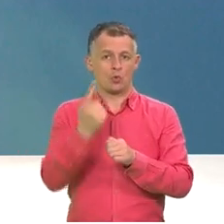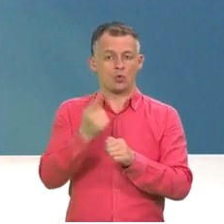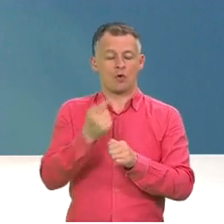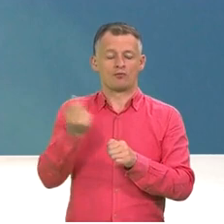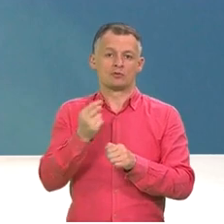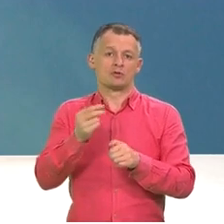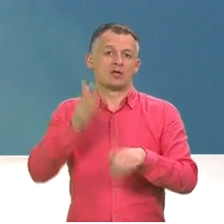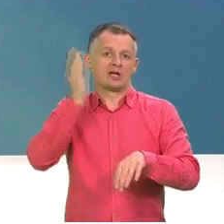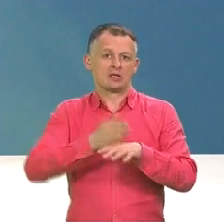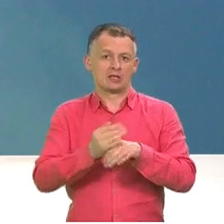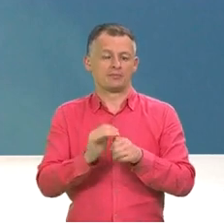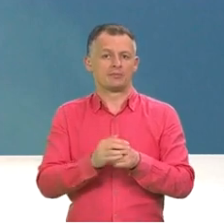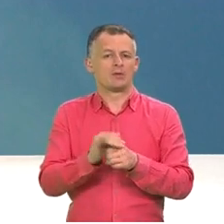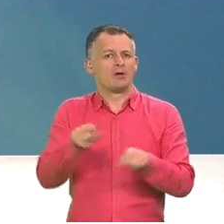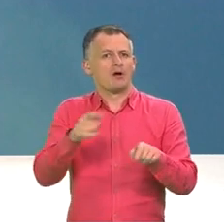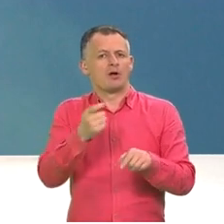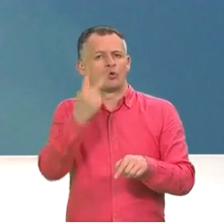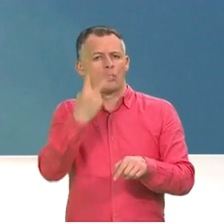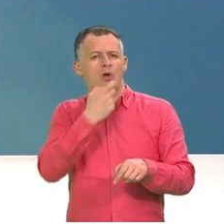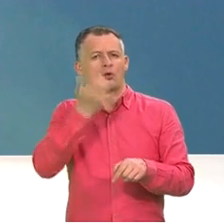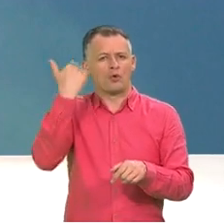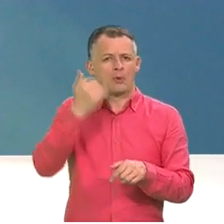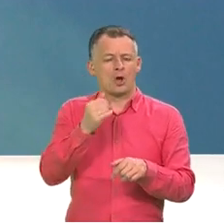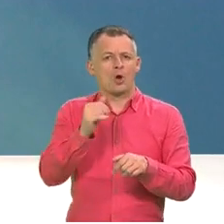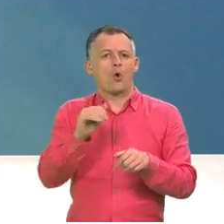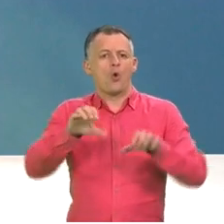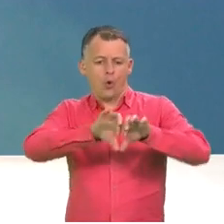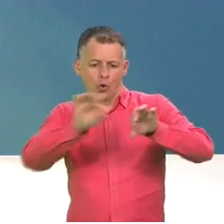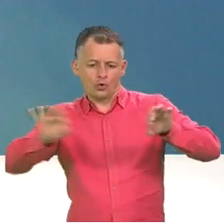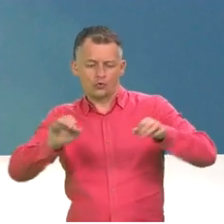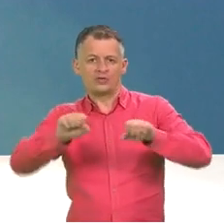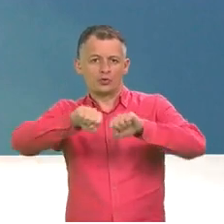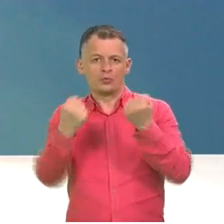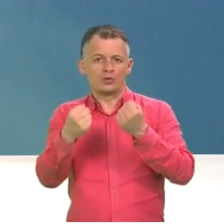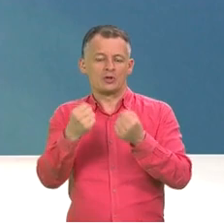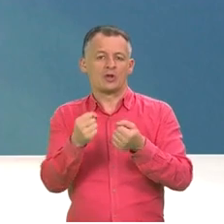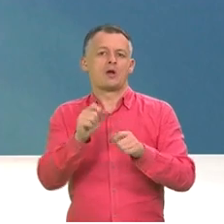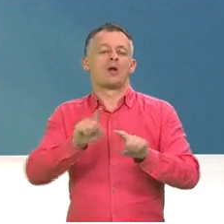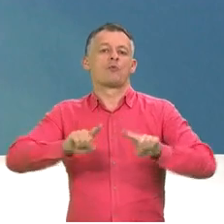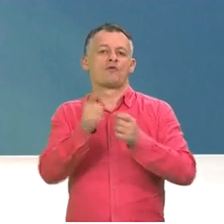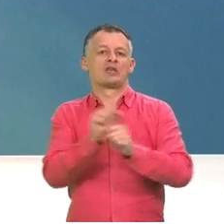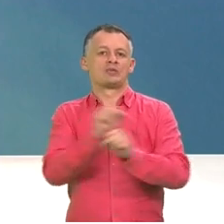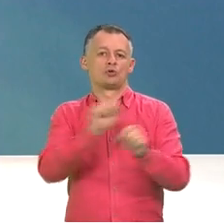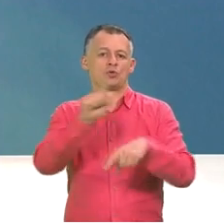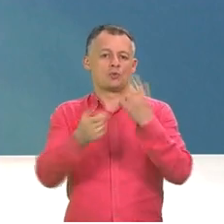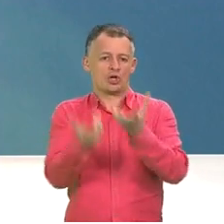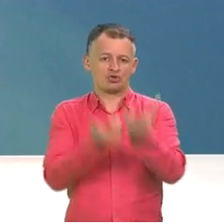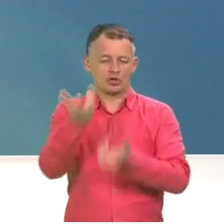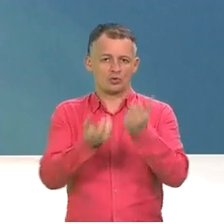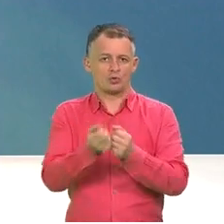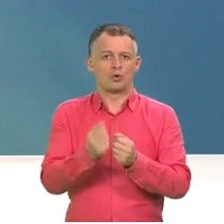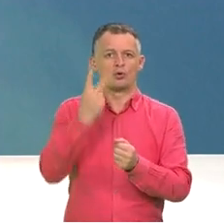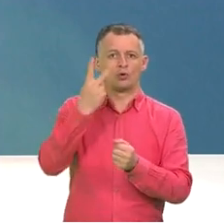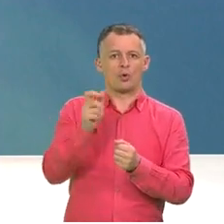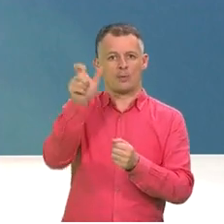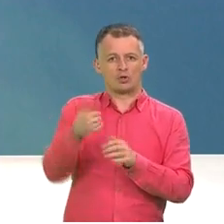este parcă tras la Indigo. Acum 2 ani, o conductă fisurată a dus la o explozie urmată de un incendiu. 2 angajați au murit atunci și alți 4